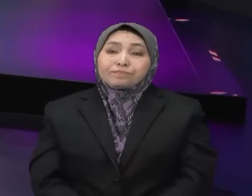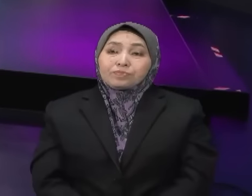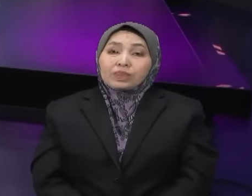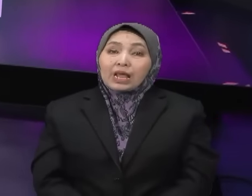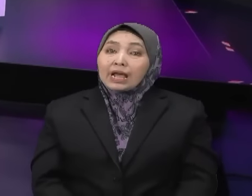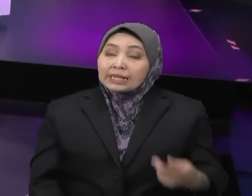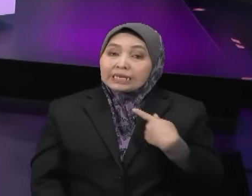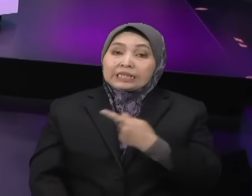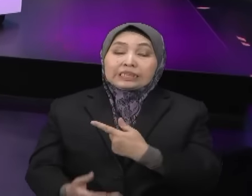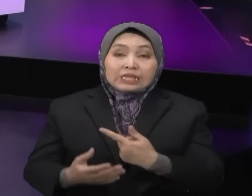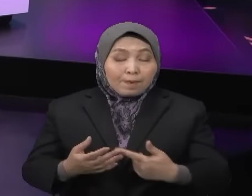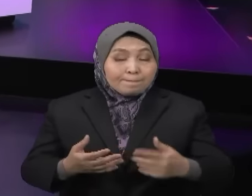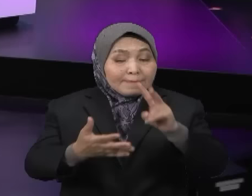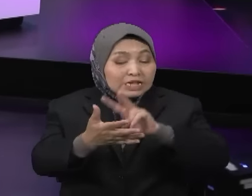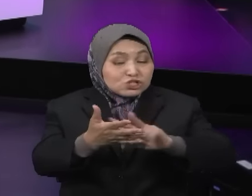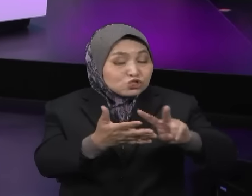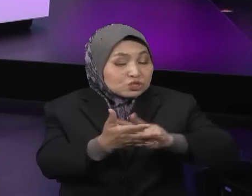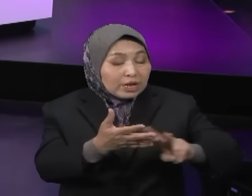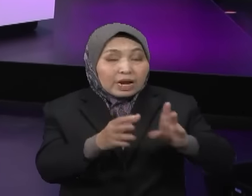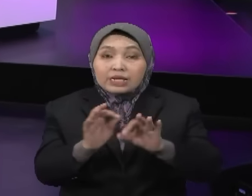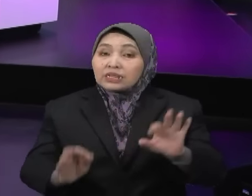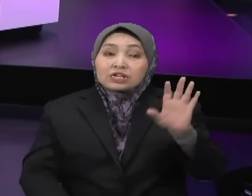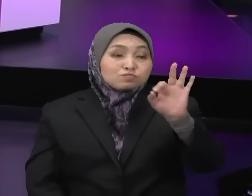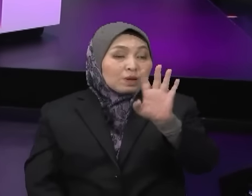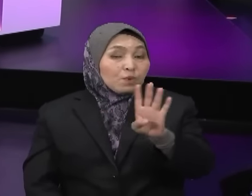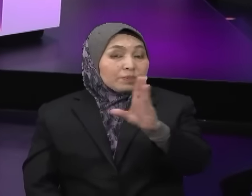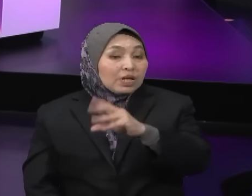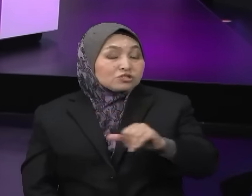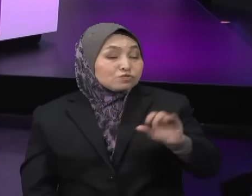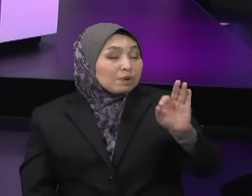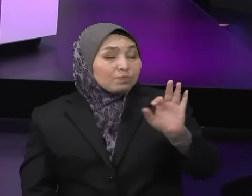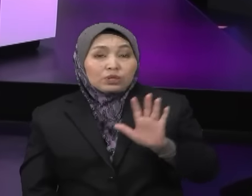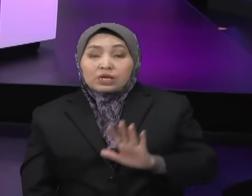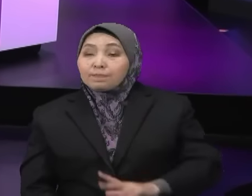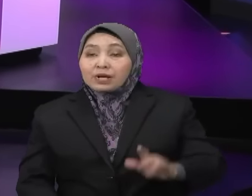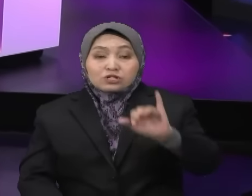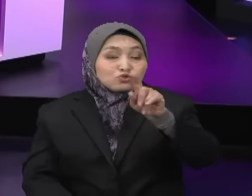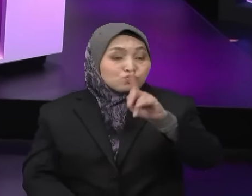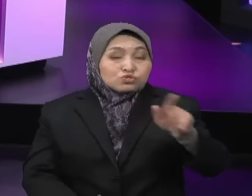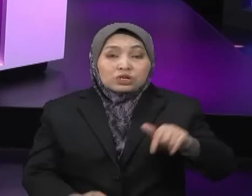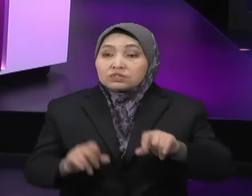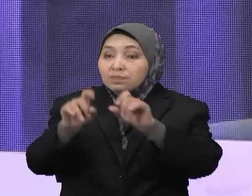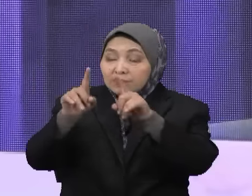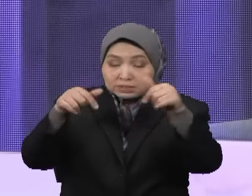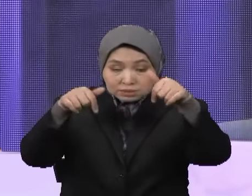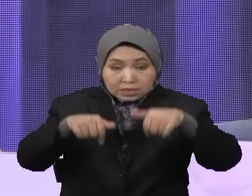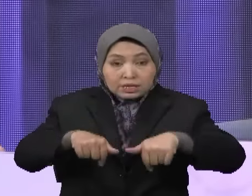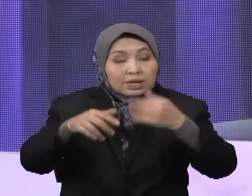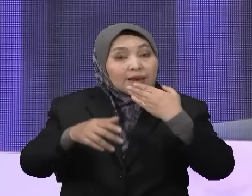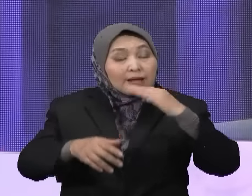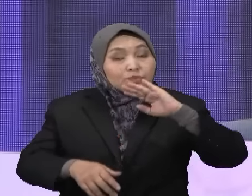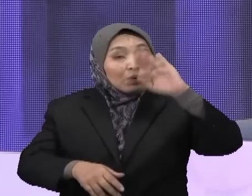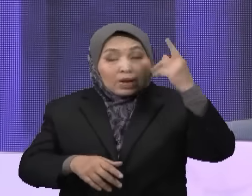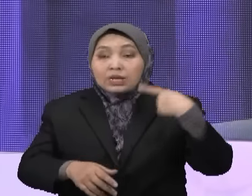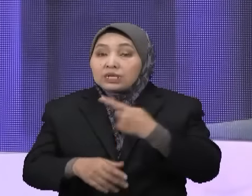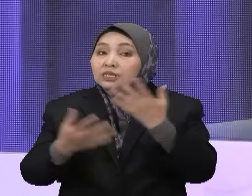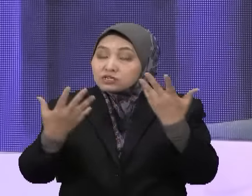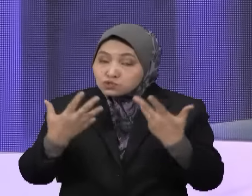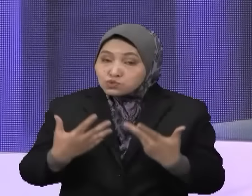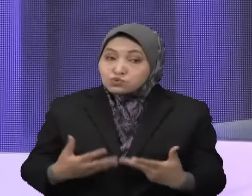Astagfirullahaladzim, itulah bacaan daripada ayat yang ke-94 dan 95 memulakan juz yang ke-11 kita pada hari ini. Alhamdulillah, ya, kita sudah